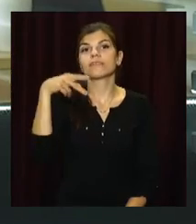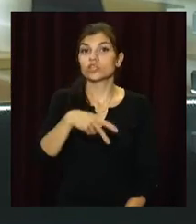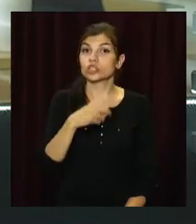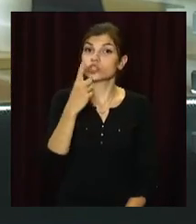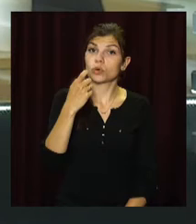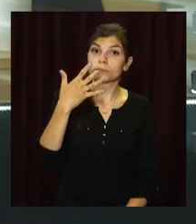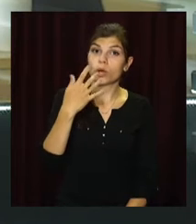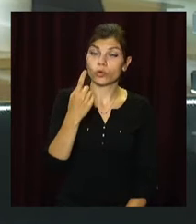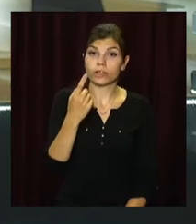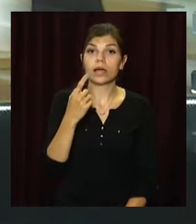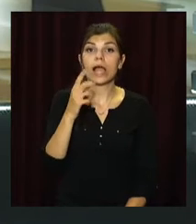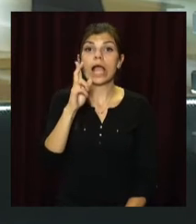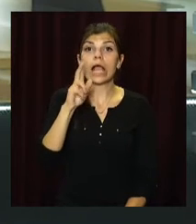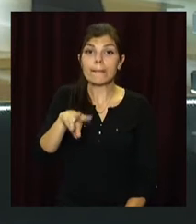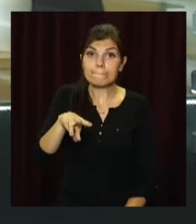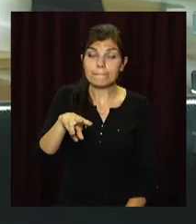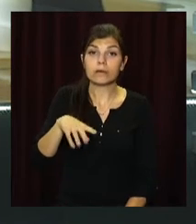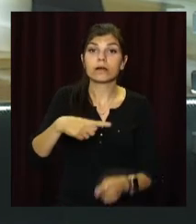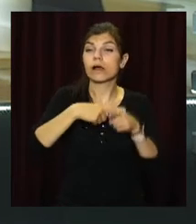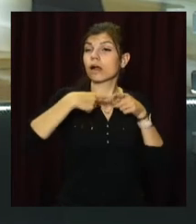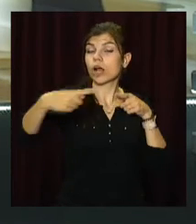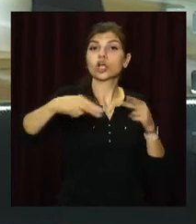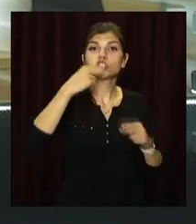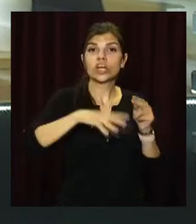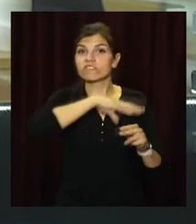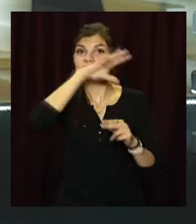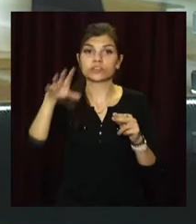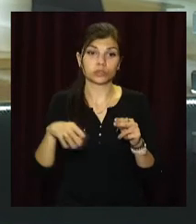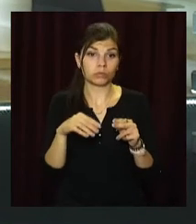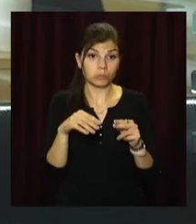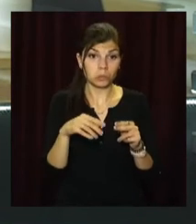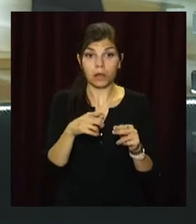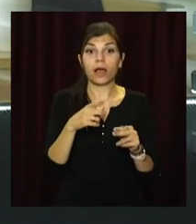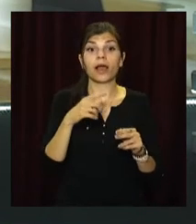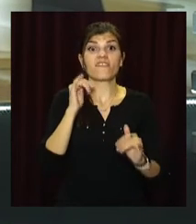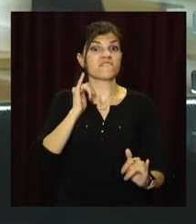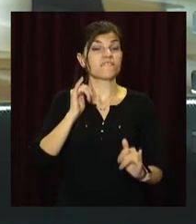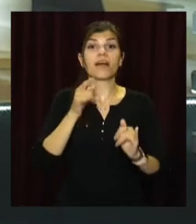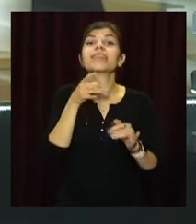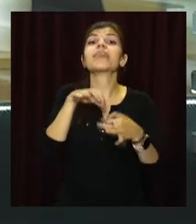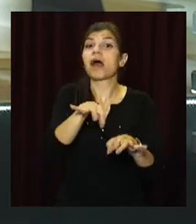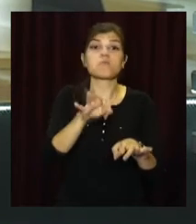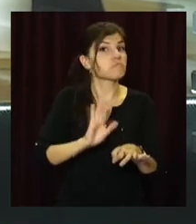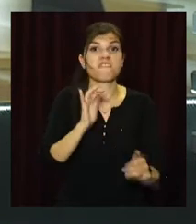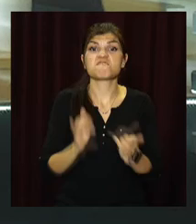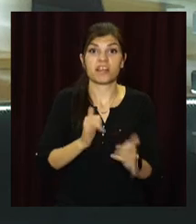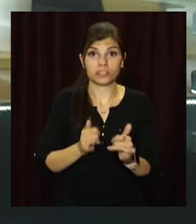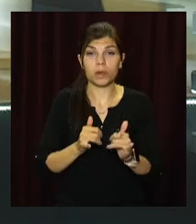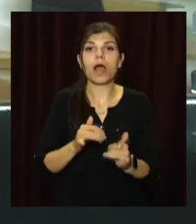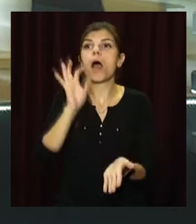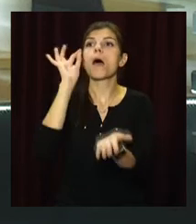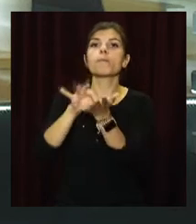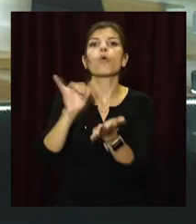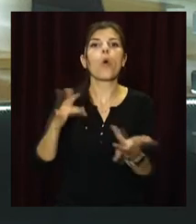2151 кілометр – дистанція через всю Україну у якості транспорта, велосипеда, в пунктах призначення – концерт. Фронтмен